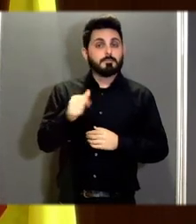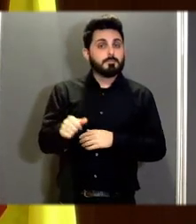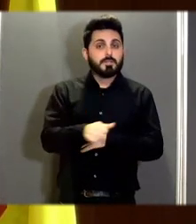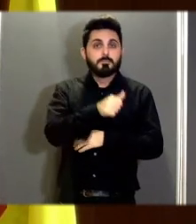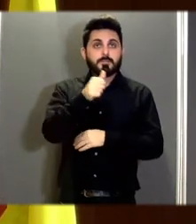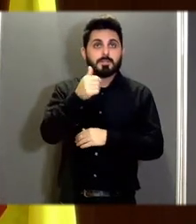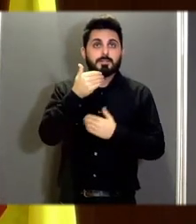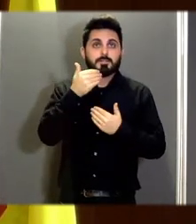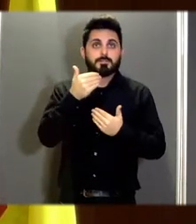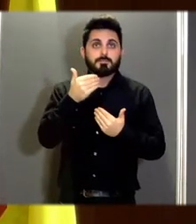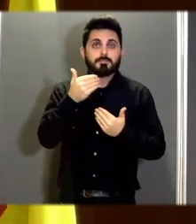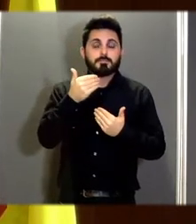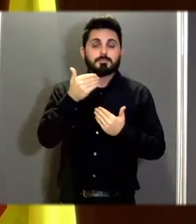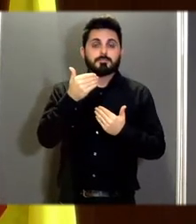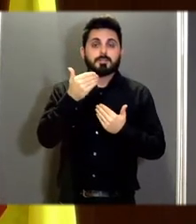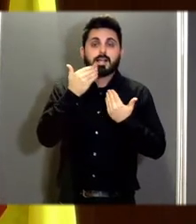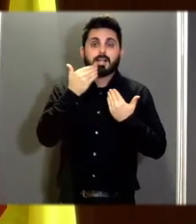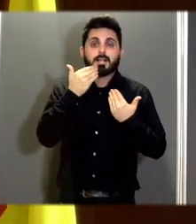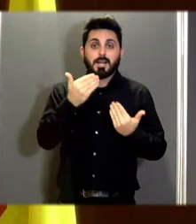gràcies